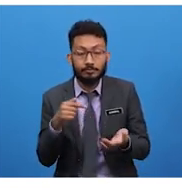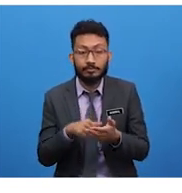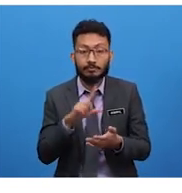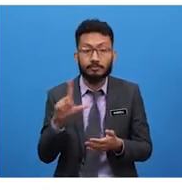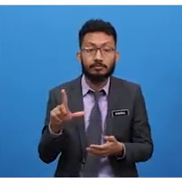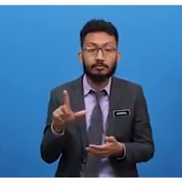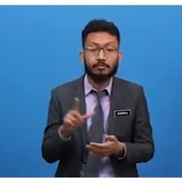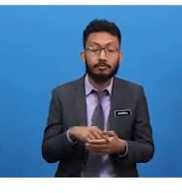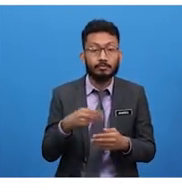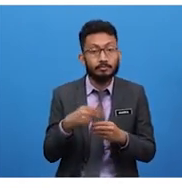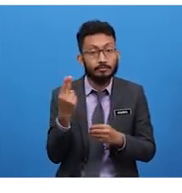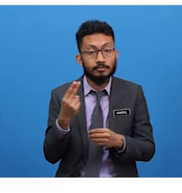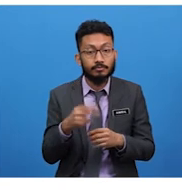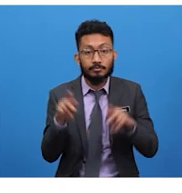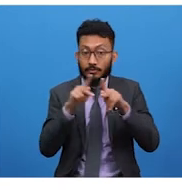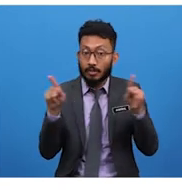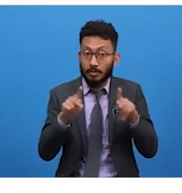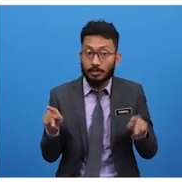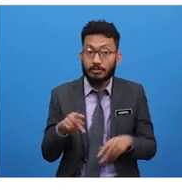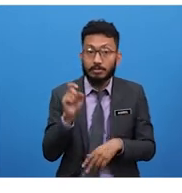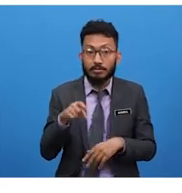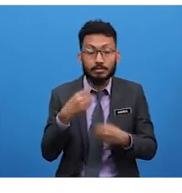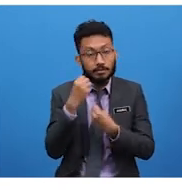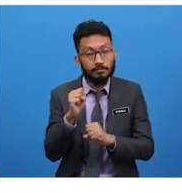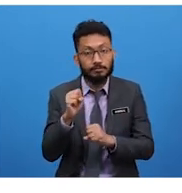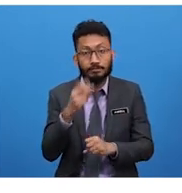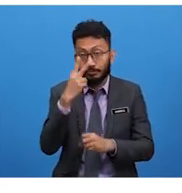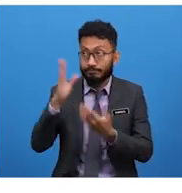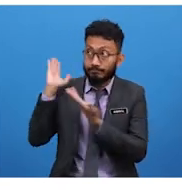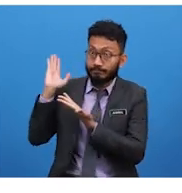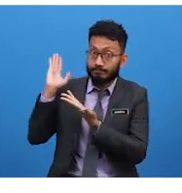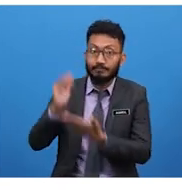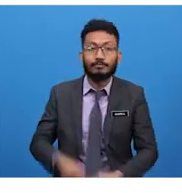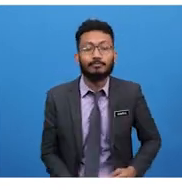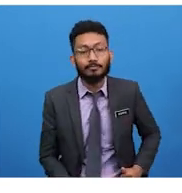hasil pola bahagian badan belakang yang telah siap didraft.